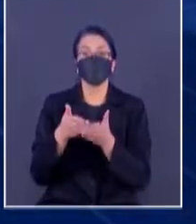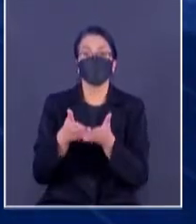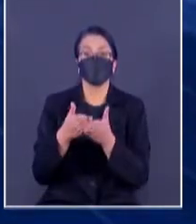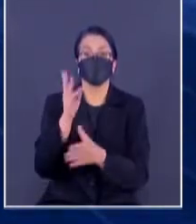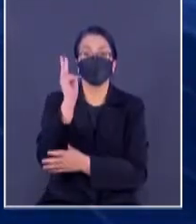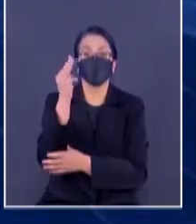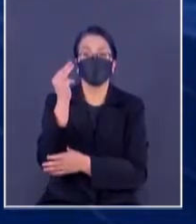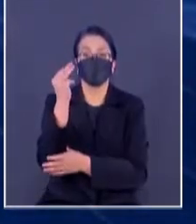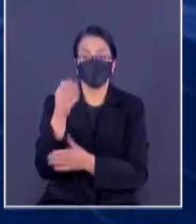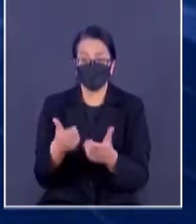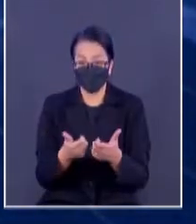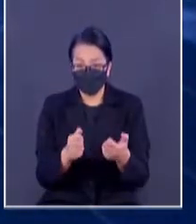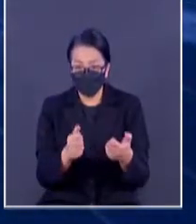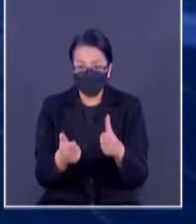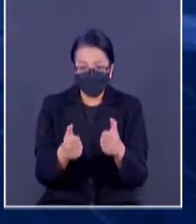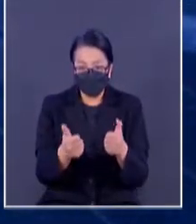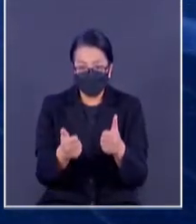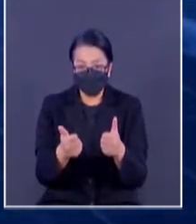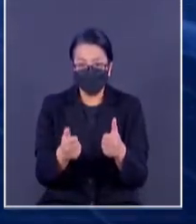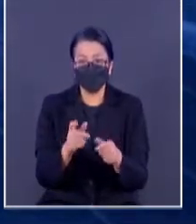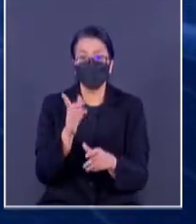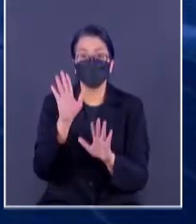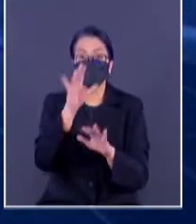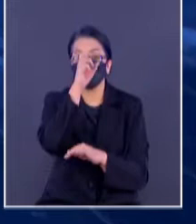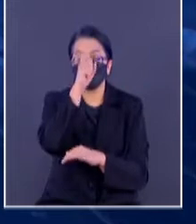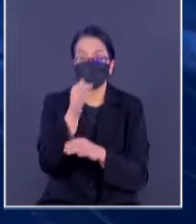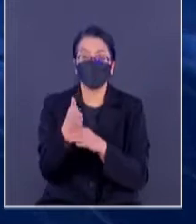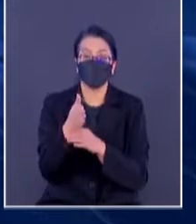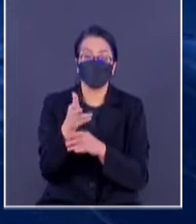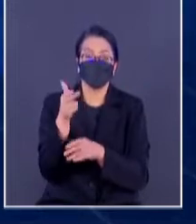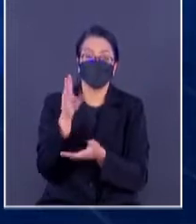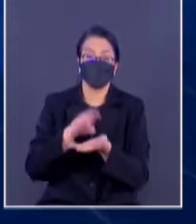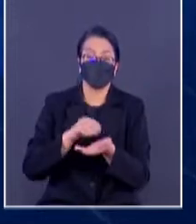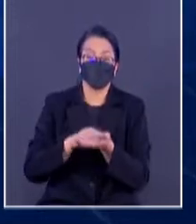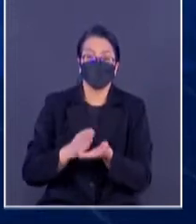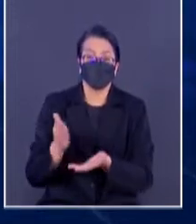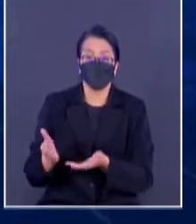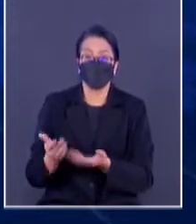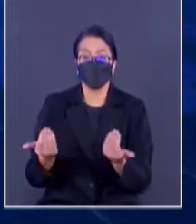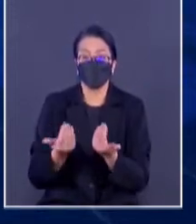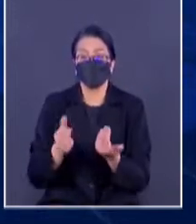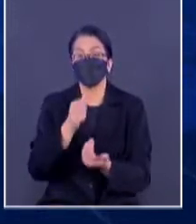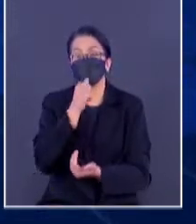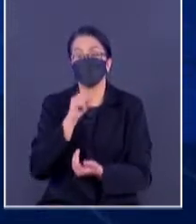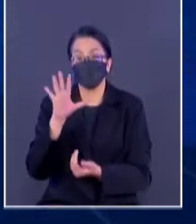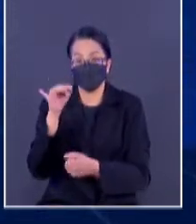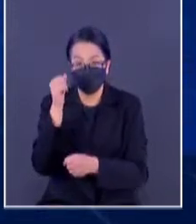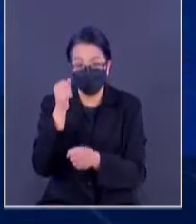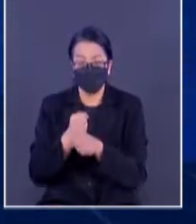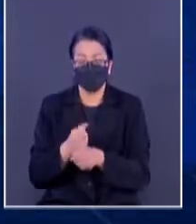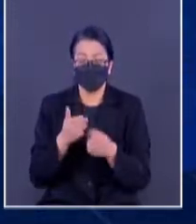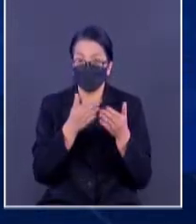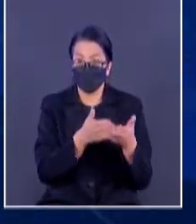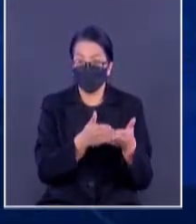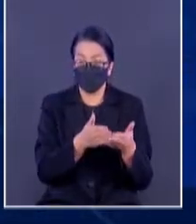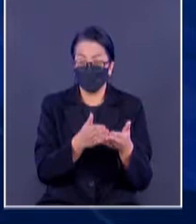นะคะที่นายอำนาจต้นดีแล้วก็ลูกชายเด็กชายสุนันท์หรือว่าน้องหนึ่งวัย9ขวบช่วยกันทำขึ้นมา